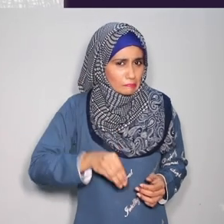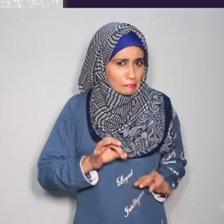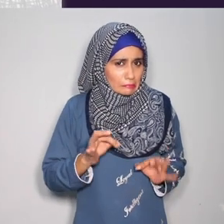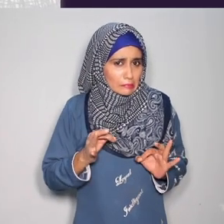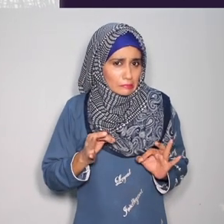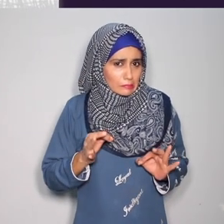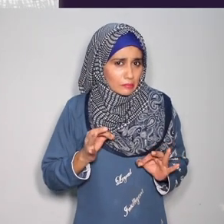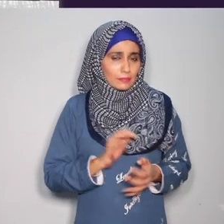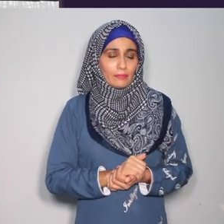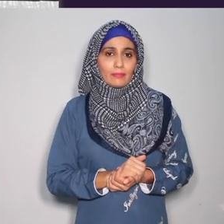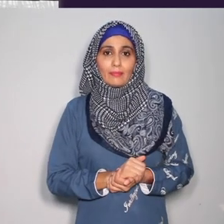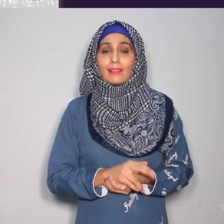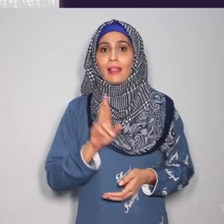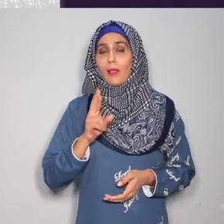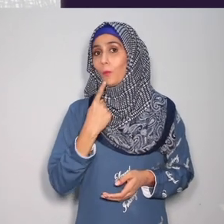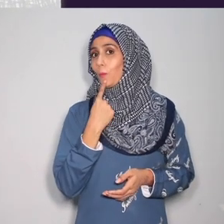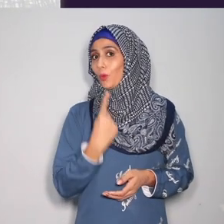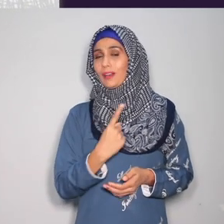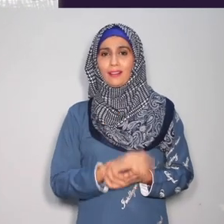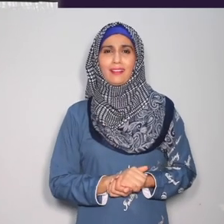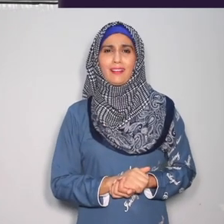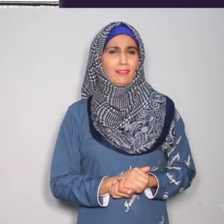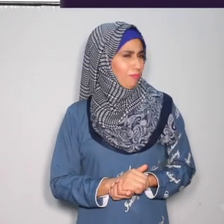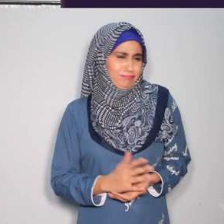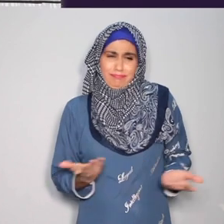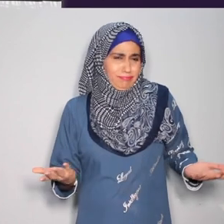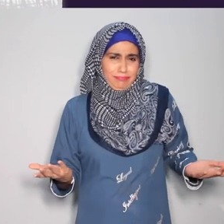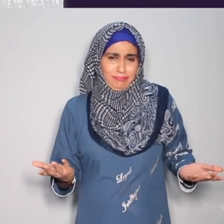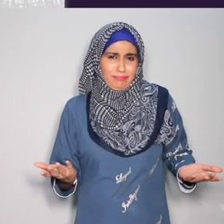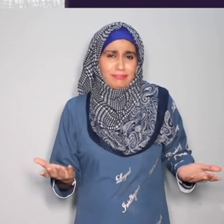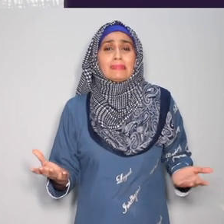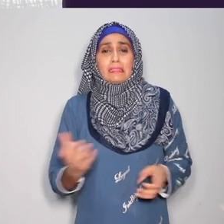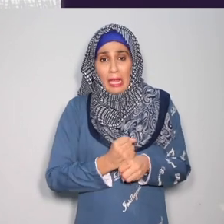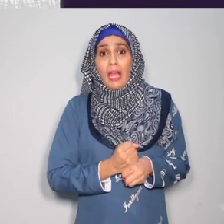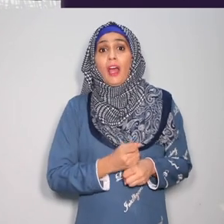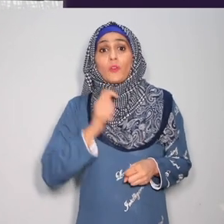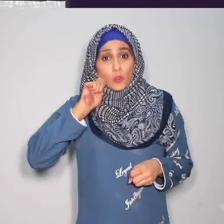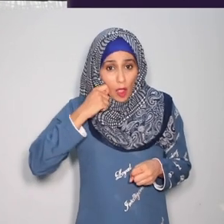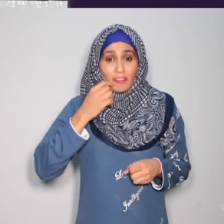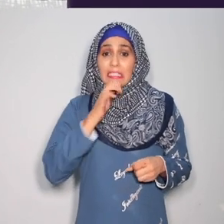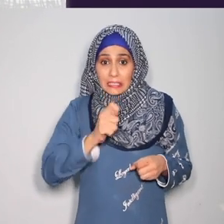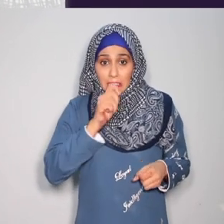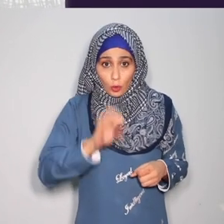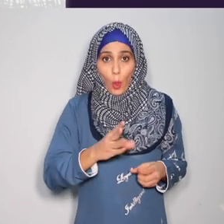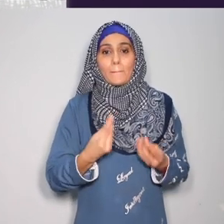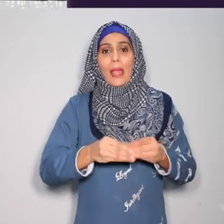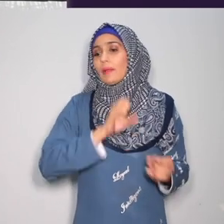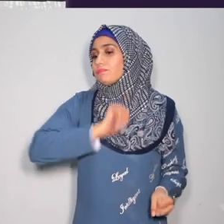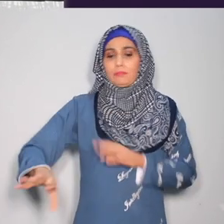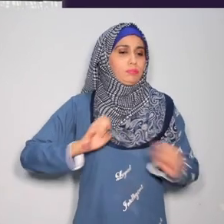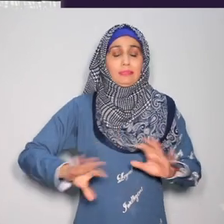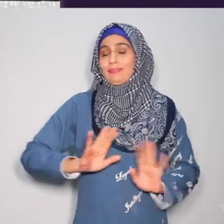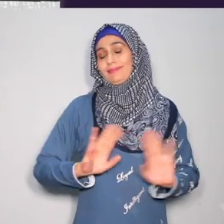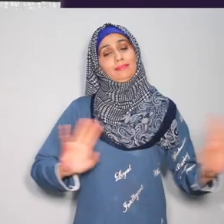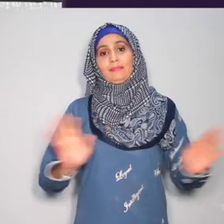वगैरह नहीं रखी? राशिद ने बताया, नहीं, वरना हर जगह उनका